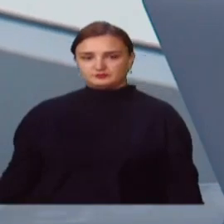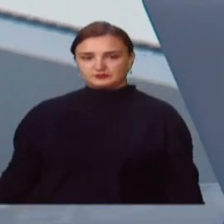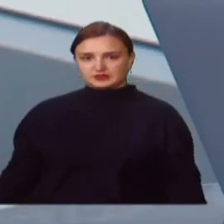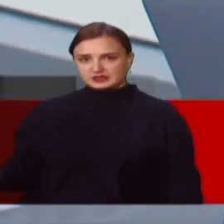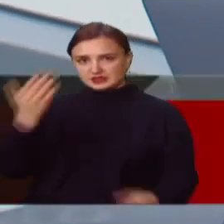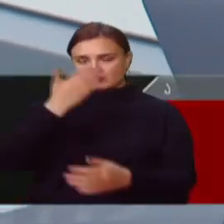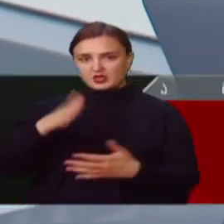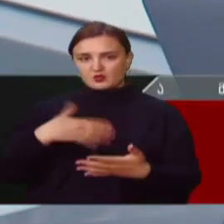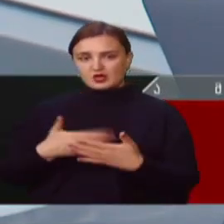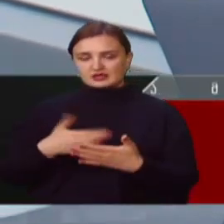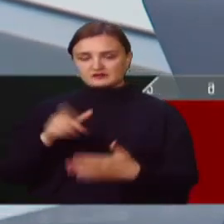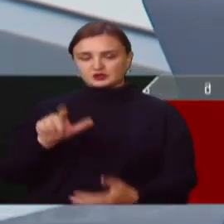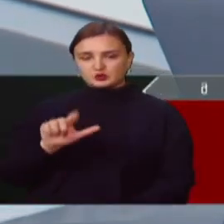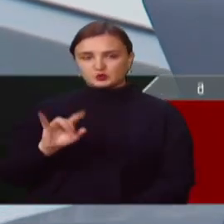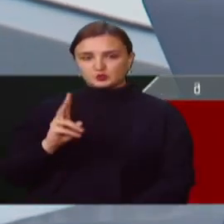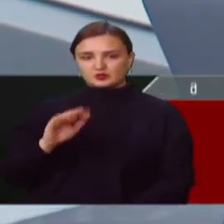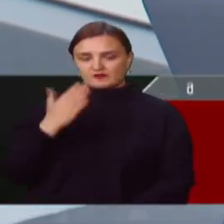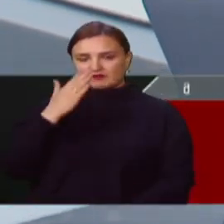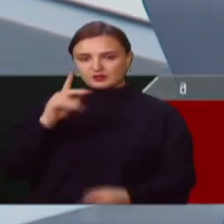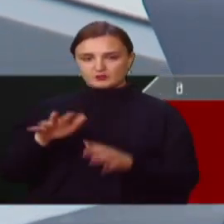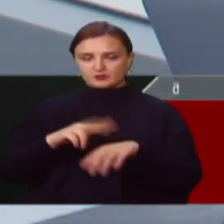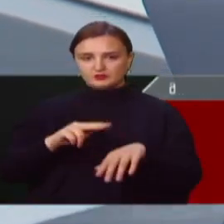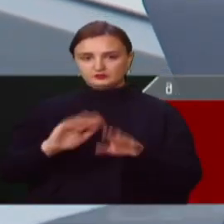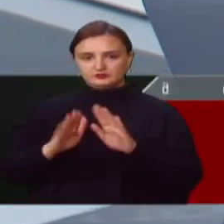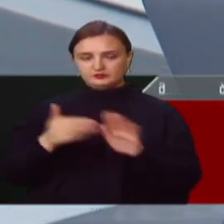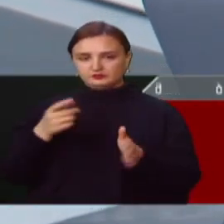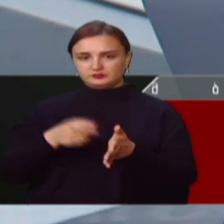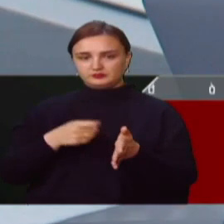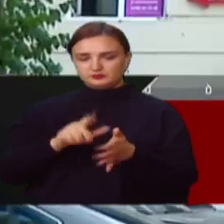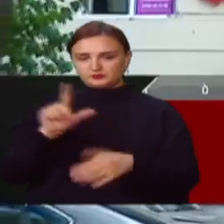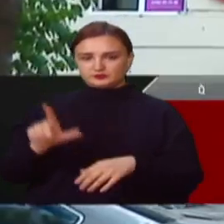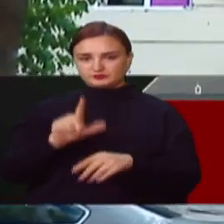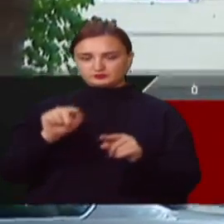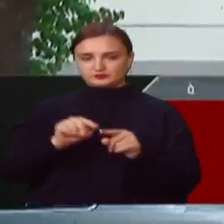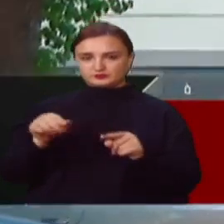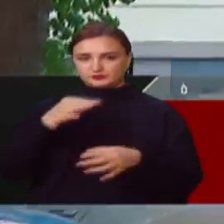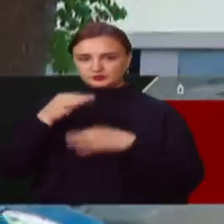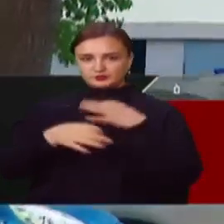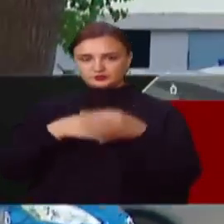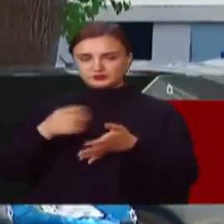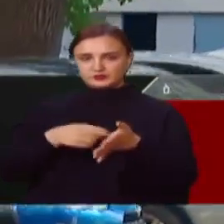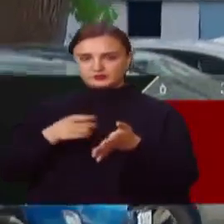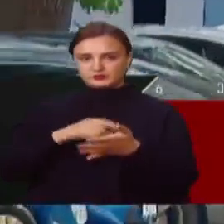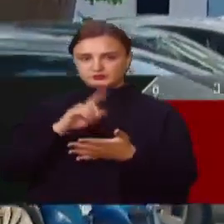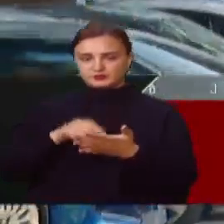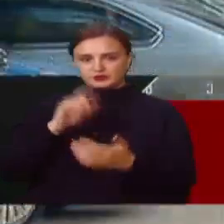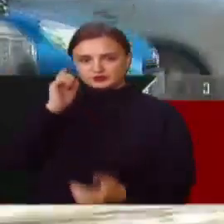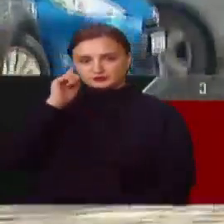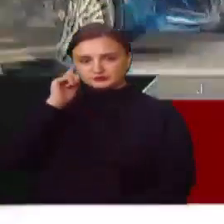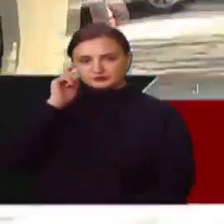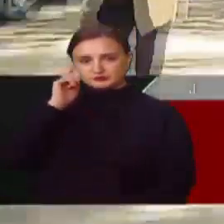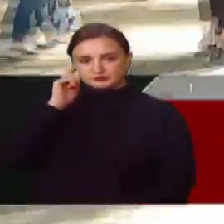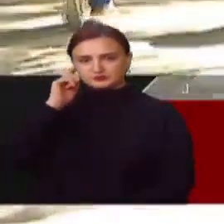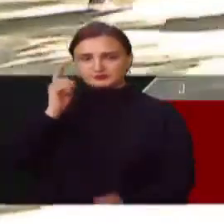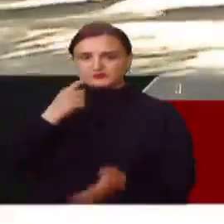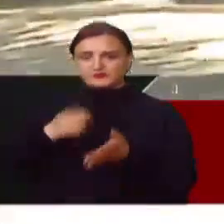სამოქალაქო აქტივისტი ზუგა ბერძენიშვილი ვაკე საბრთოლოს პოლიციაში გამოიკითხა. ის დაახლოებით ორი საათის განმავლობაში პასუხობდა გამომძიებლის შეკითხვებს. მისი თქმით, გამომძიებას